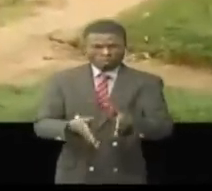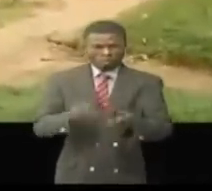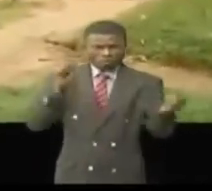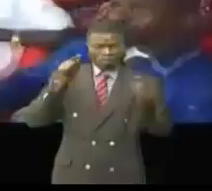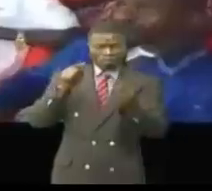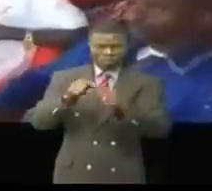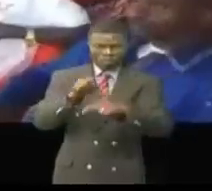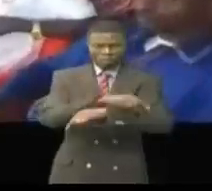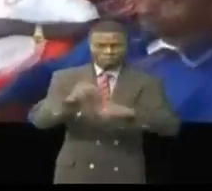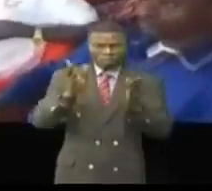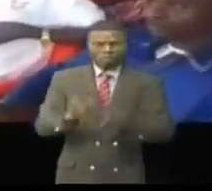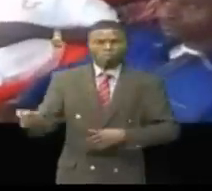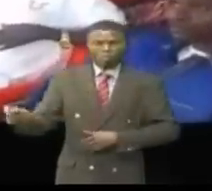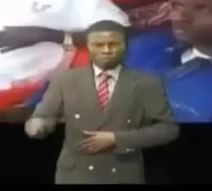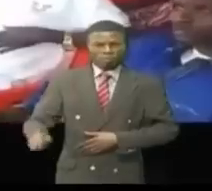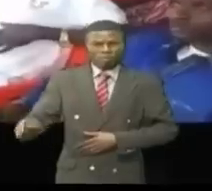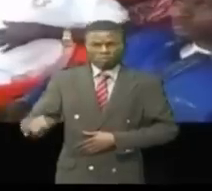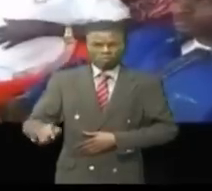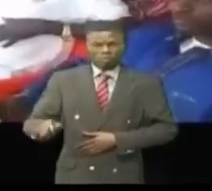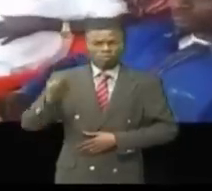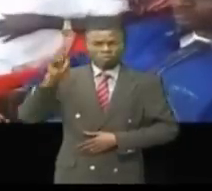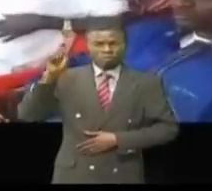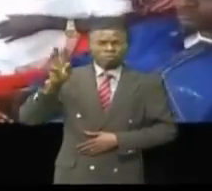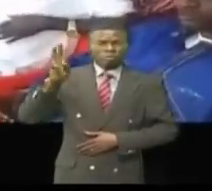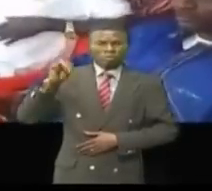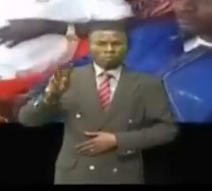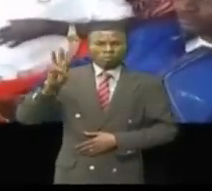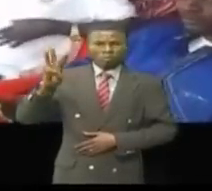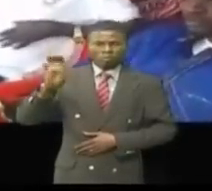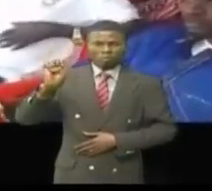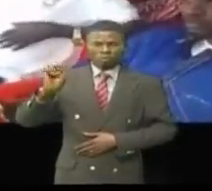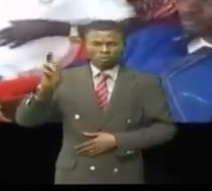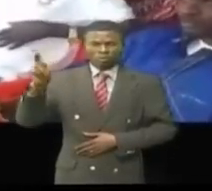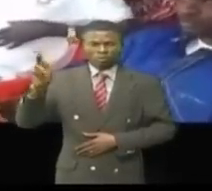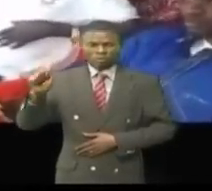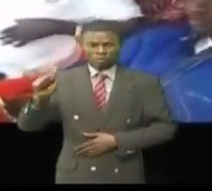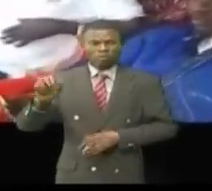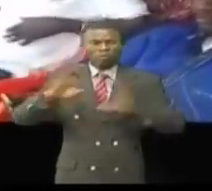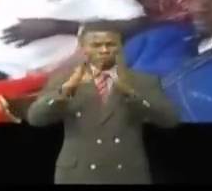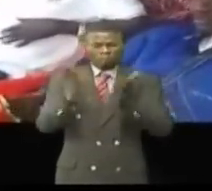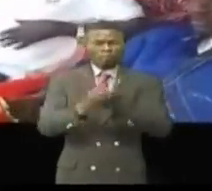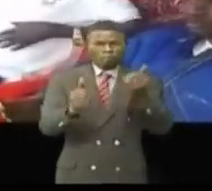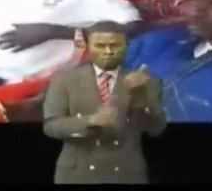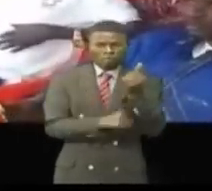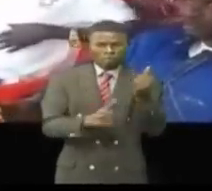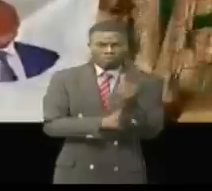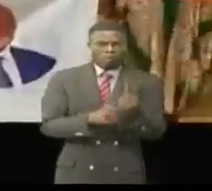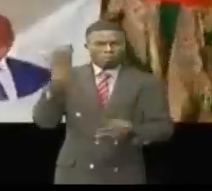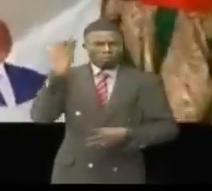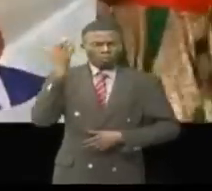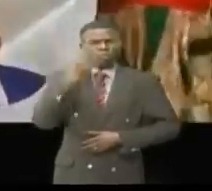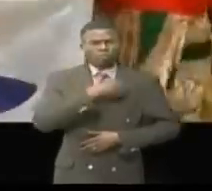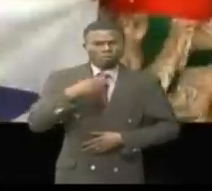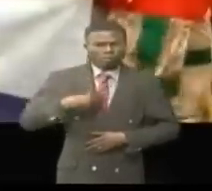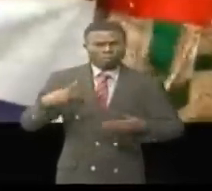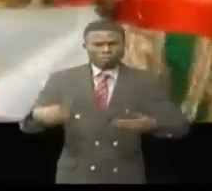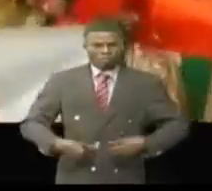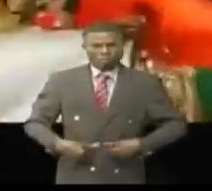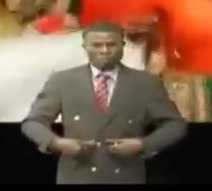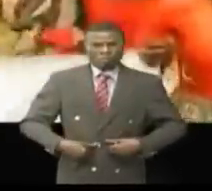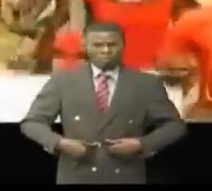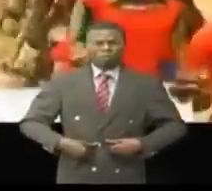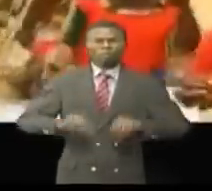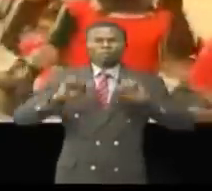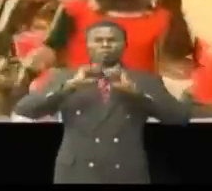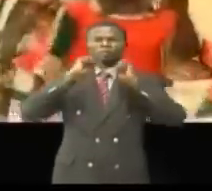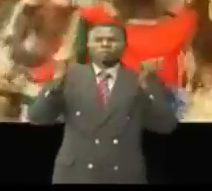de l'administrateur du territoire de Mweka, l'ensemble des forces vives, composées des hommes, femmes, jeunes,